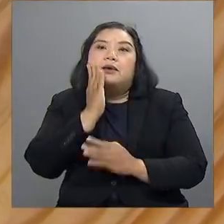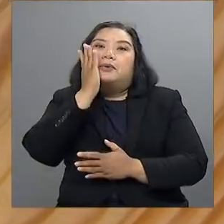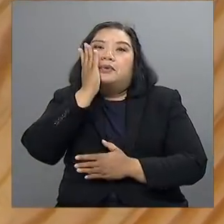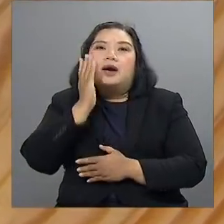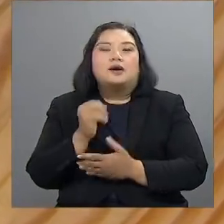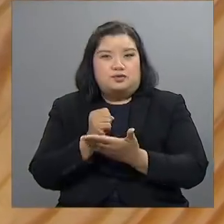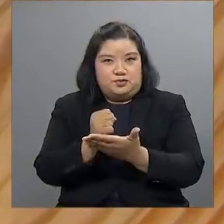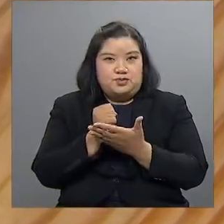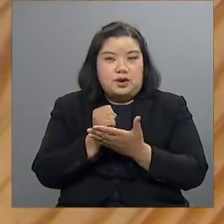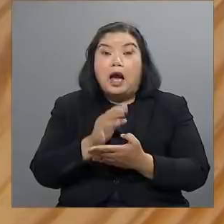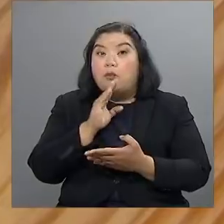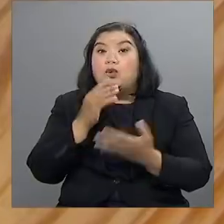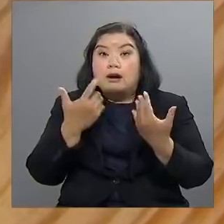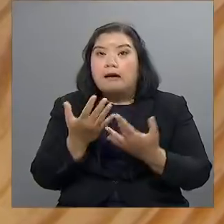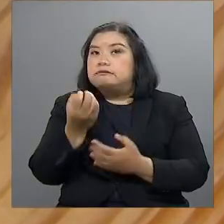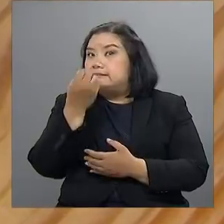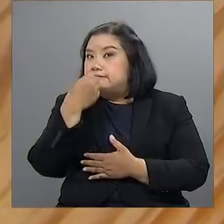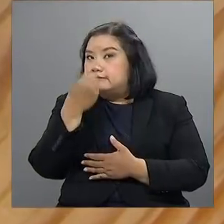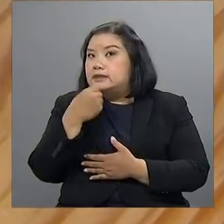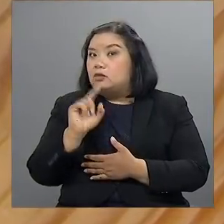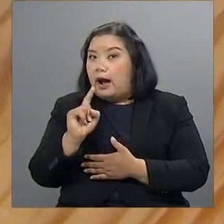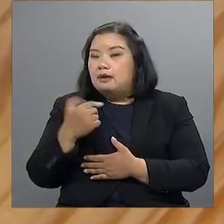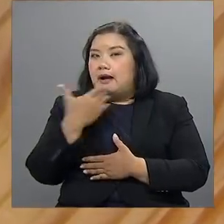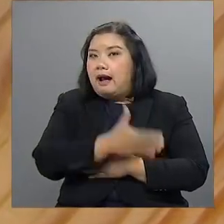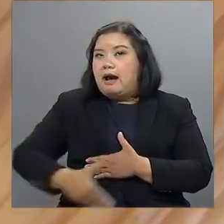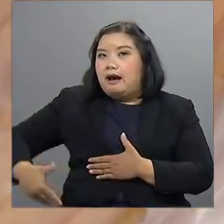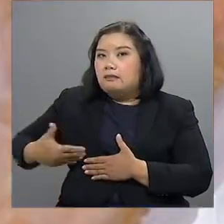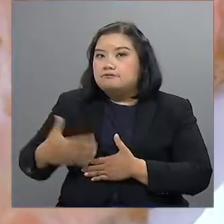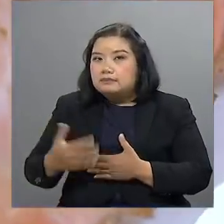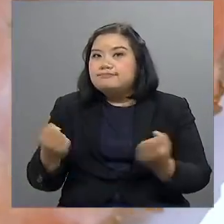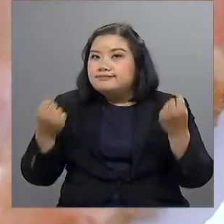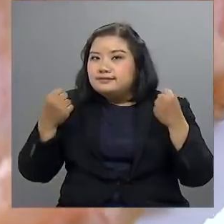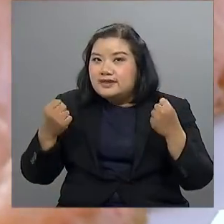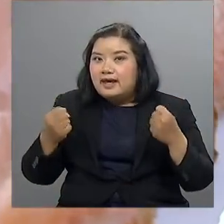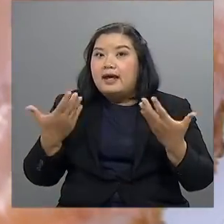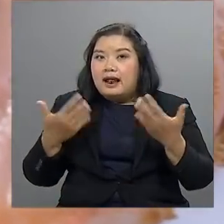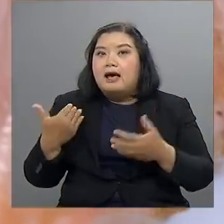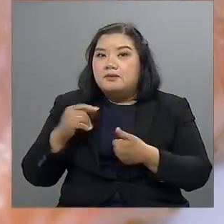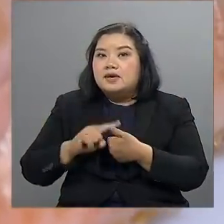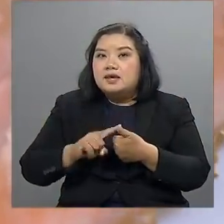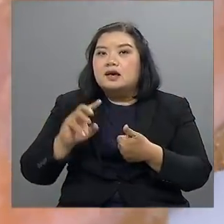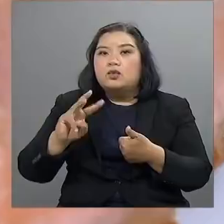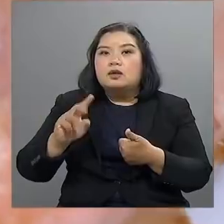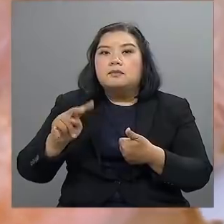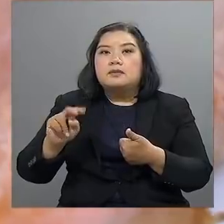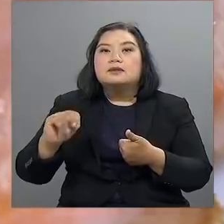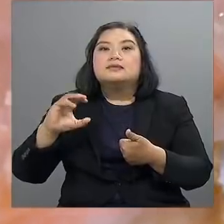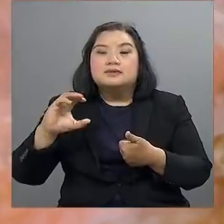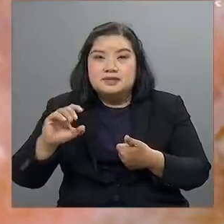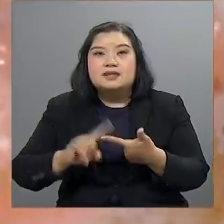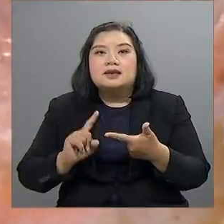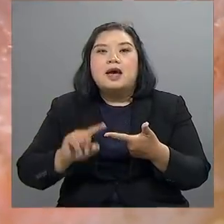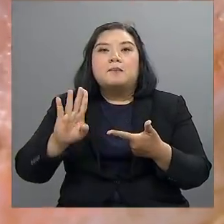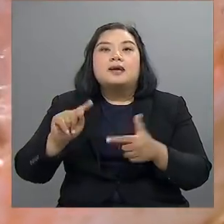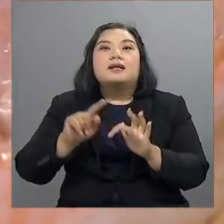ารับประทานเข้าไปนะคะร่างกายของเราก็จะแข็งแรงนอกจากวิตามินซีและเบต้าแคโรทีนนะคะพี่แววยังนำปลาแซลมอนมาด้วย